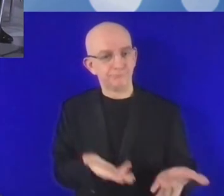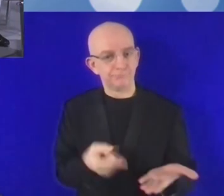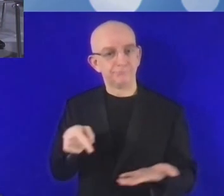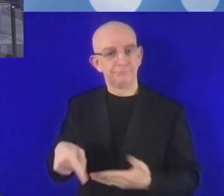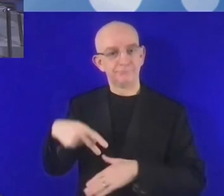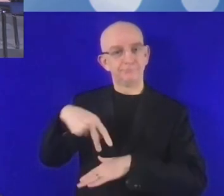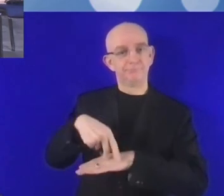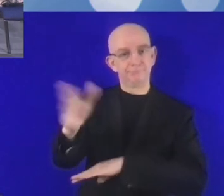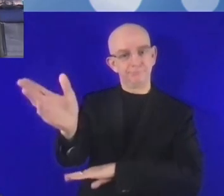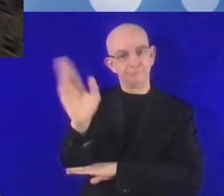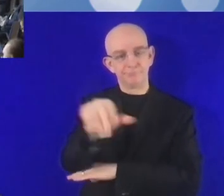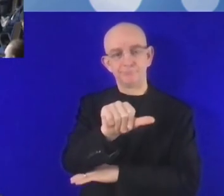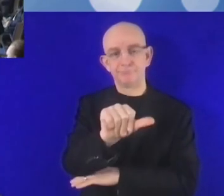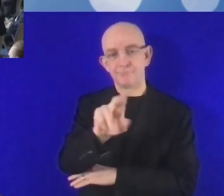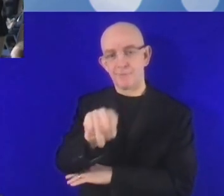现在我们要请